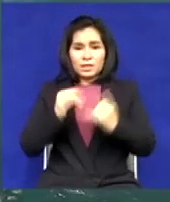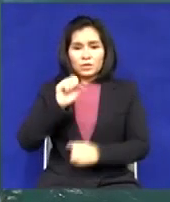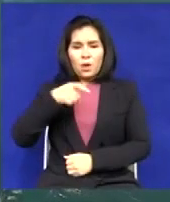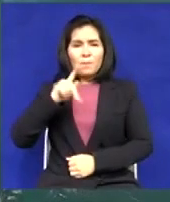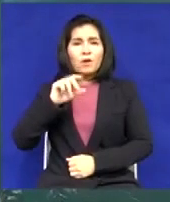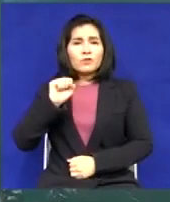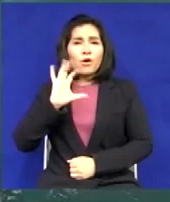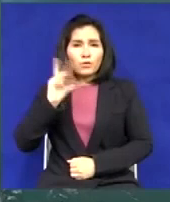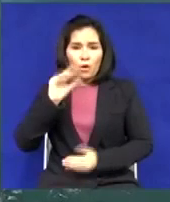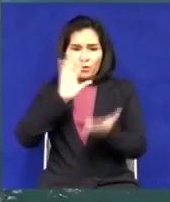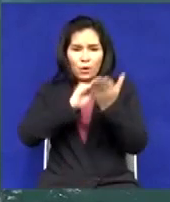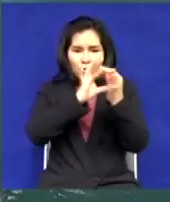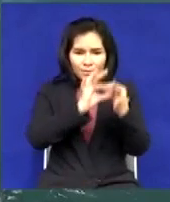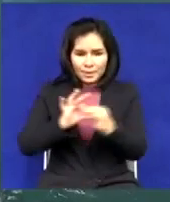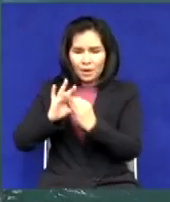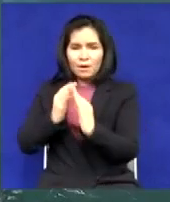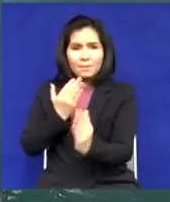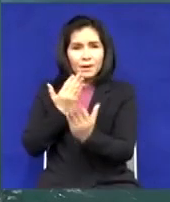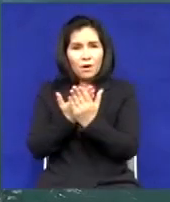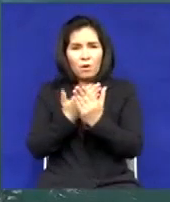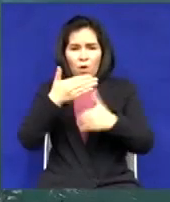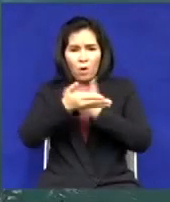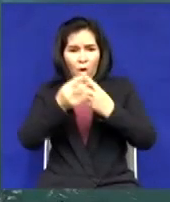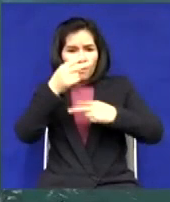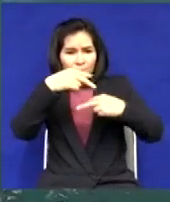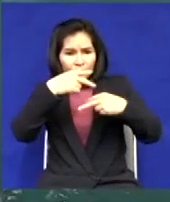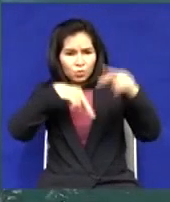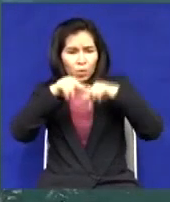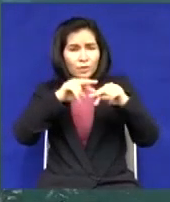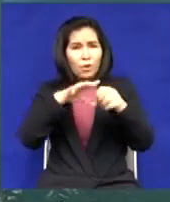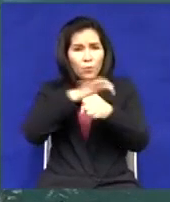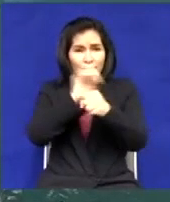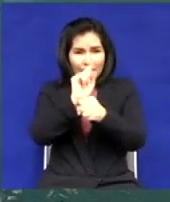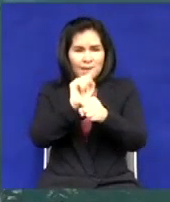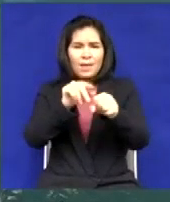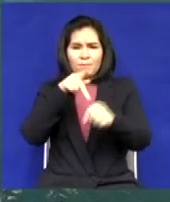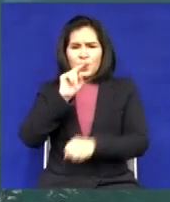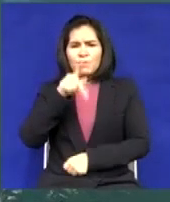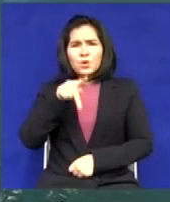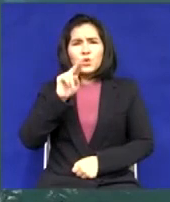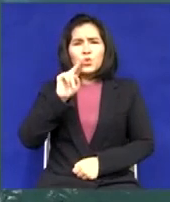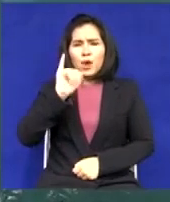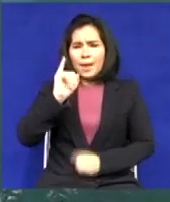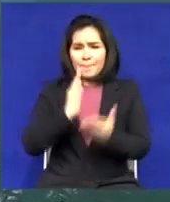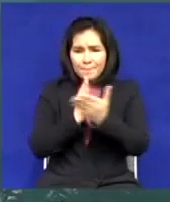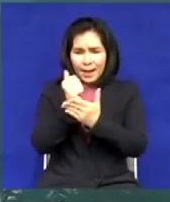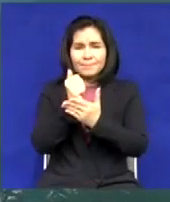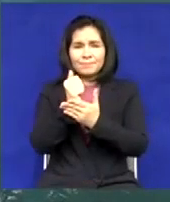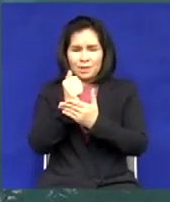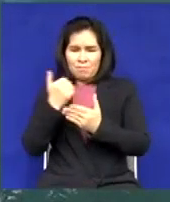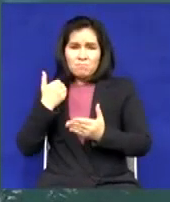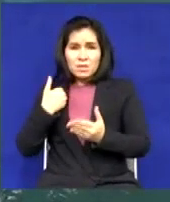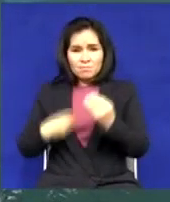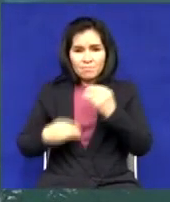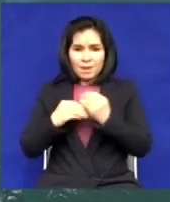ก็เอาข้อมูลนี้ไปประกอบกันนะห้องบริการไหนที่ตรวจตรงนี้ก็ถ้าเข้าตามเกณฑ์ PUI หรืออื่นๆที่สปสช.กำหนดก็จะได้รับการ